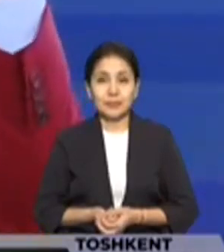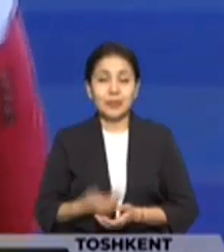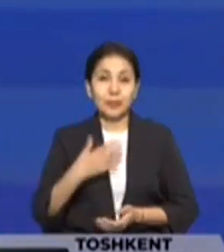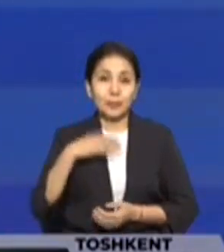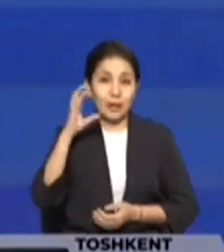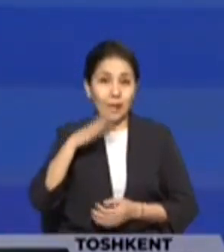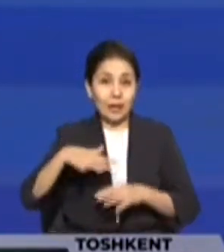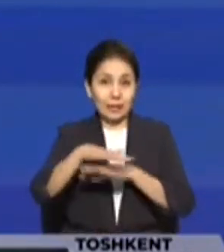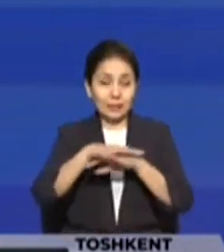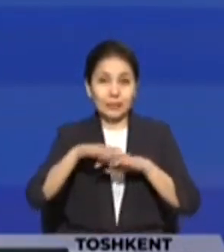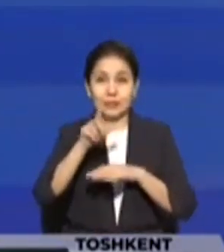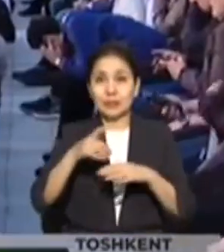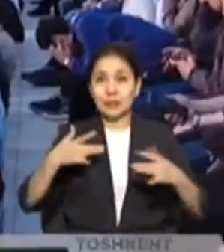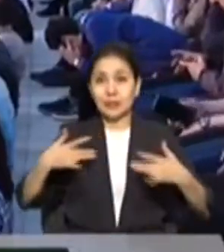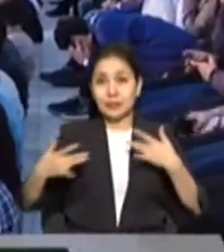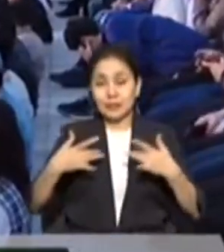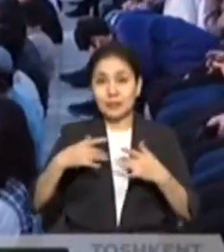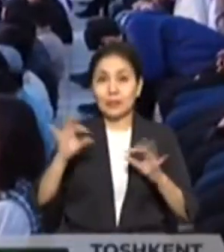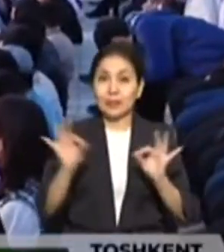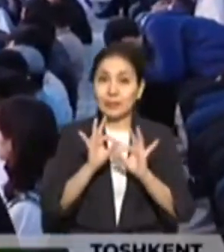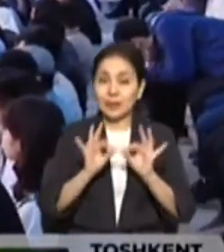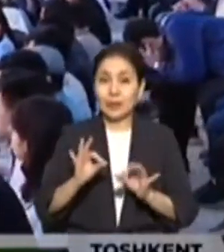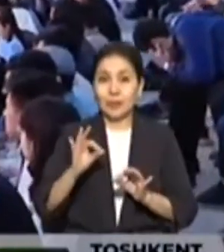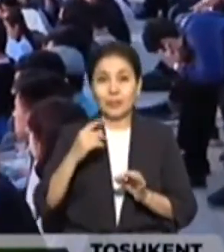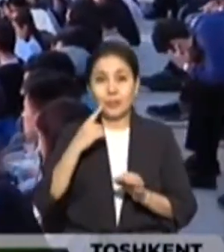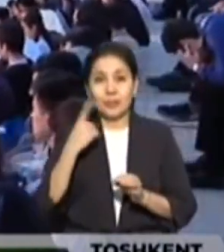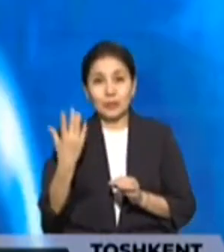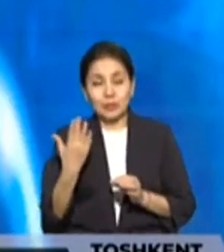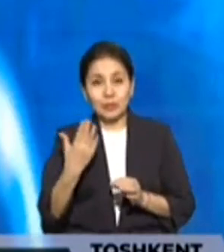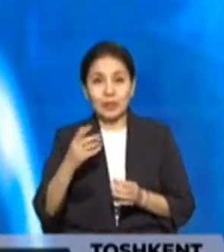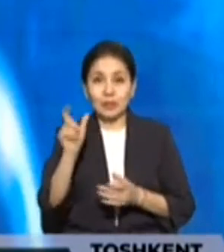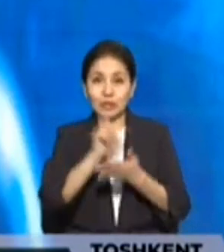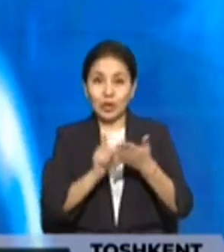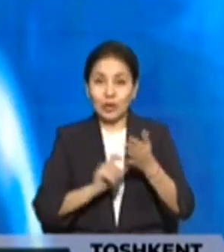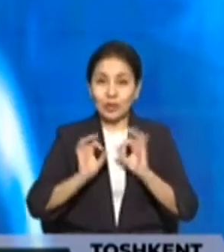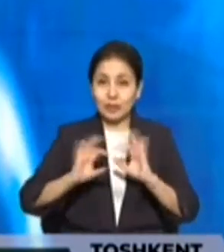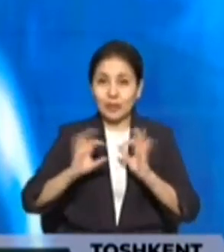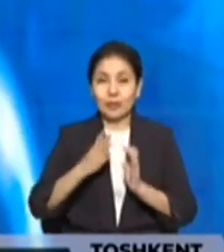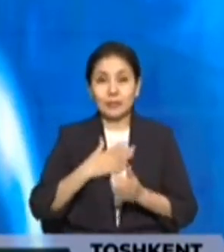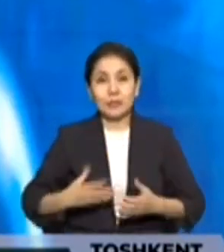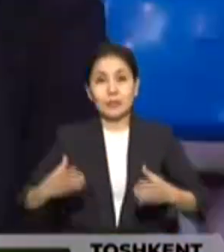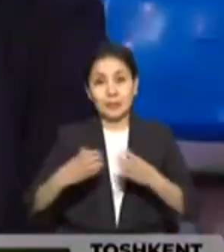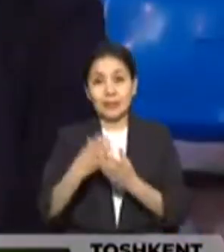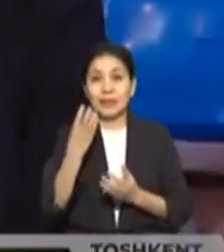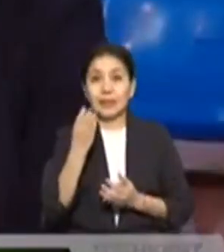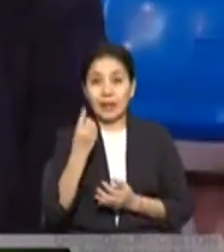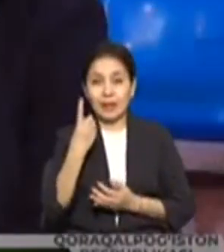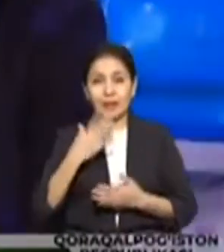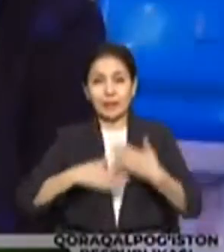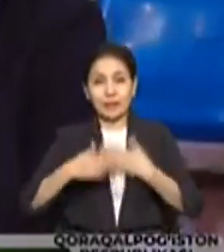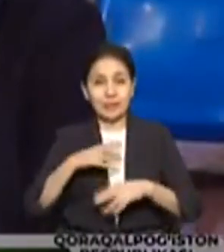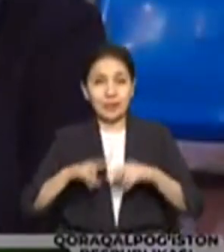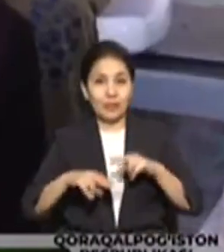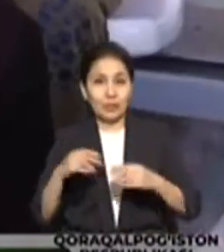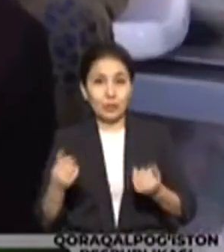Xalqimiz nazarga tushgan san'atkorlar, so'z ustalari hamda shoirlarning ishtiroki yig'ilganlarda yanada ijobiy kayfiyat paydo